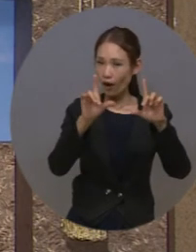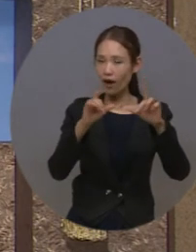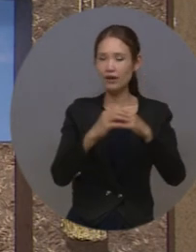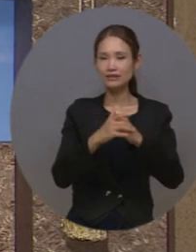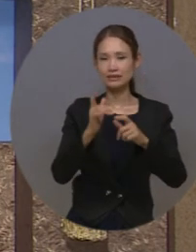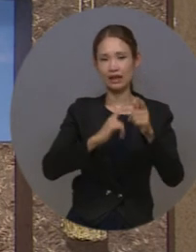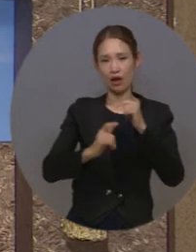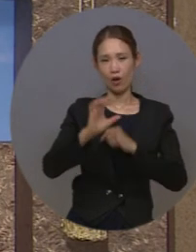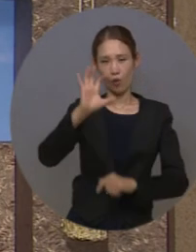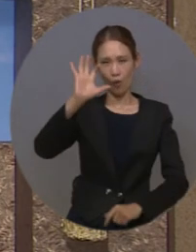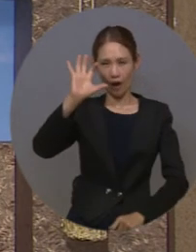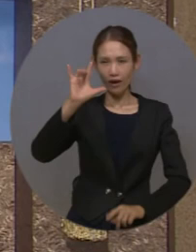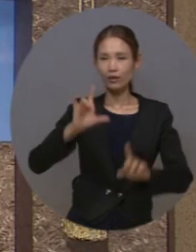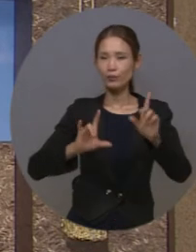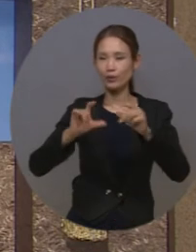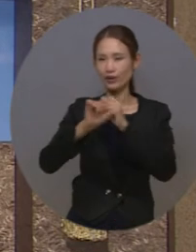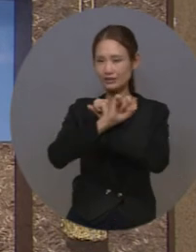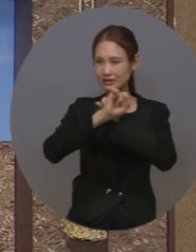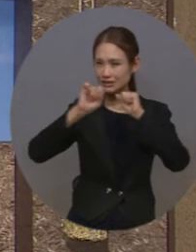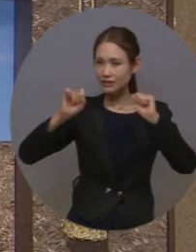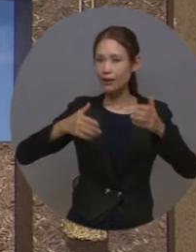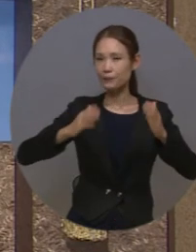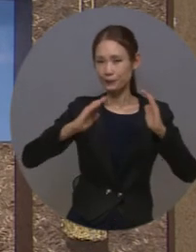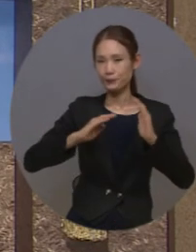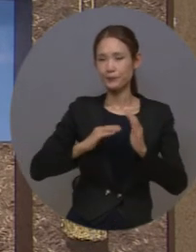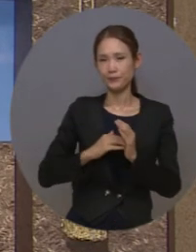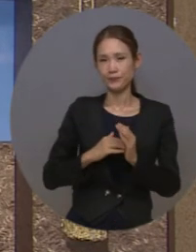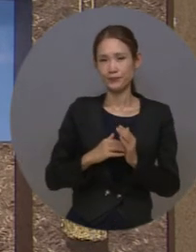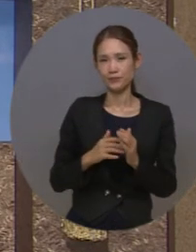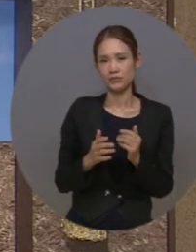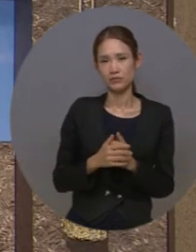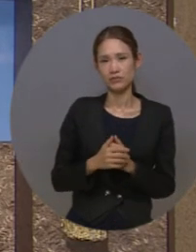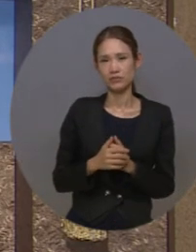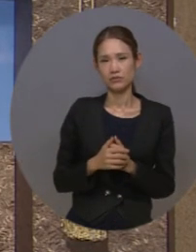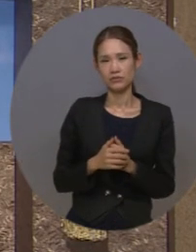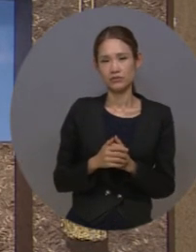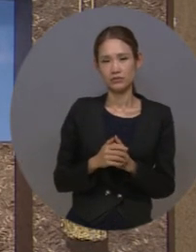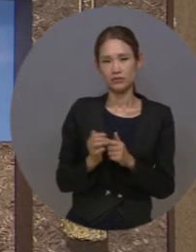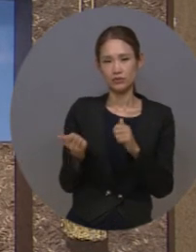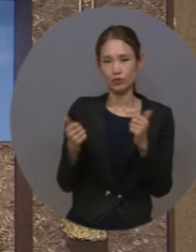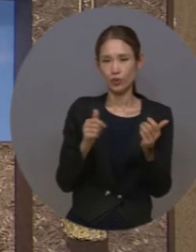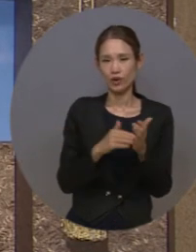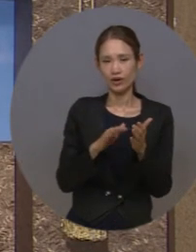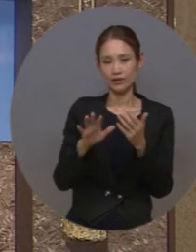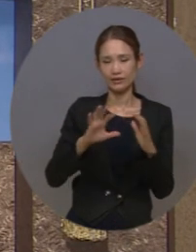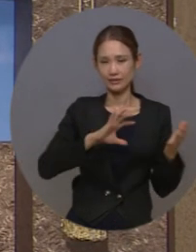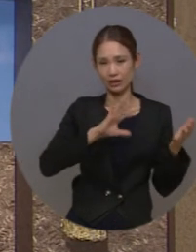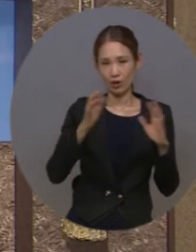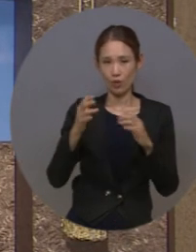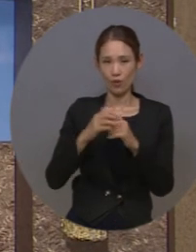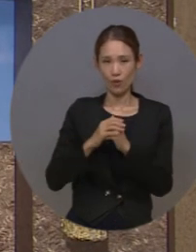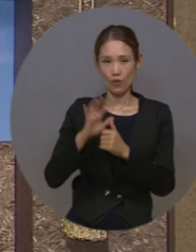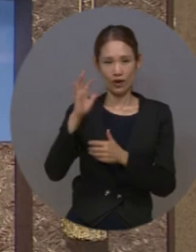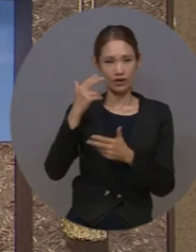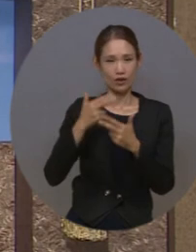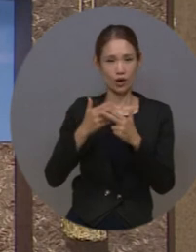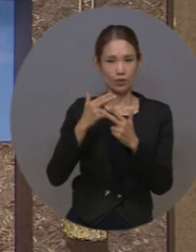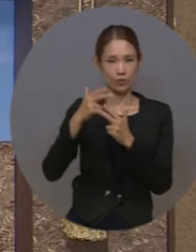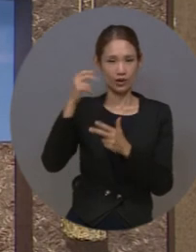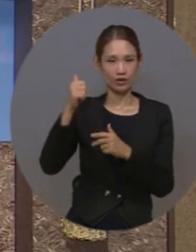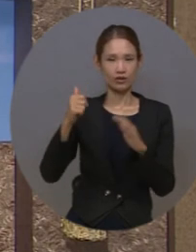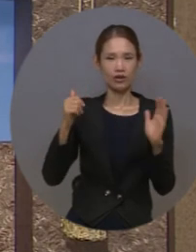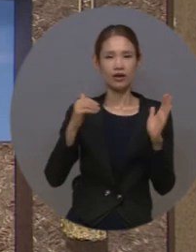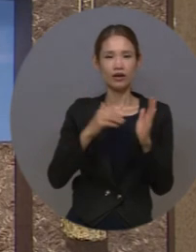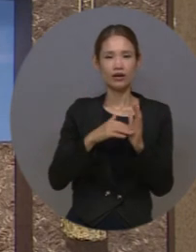크게 화장실 모양으로 그 집을 지었어요. 그리고 이제 돌아가시고 세계 화장실 협회장도 하시고 돌아가셨는데